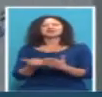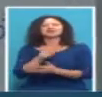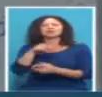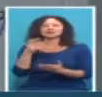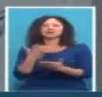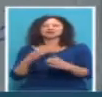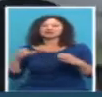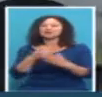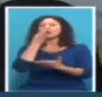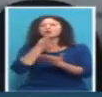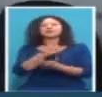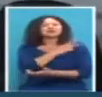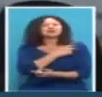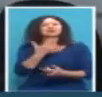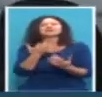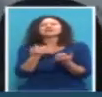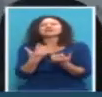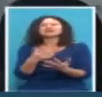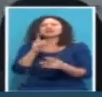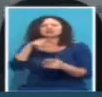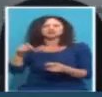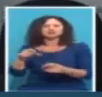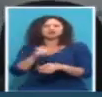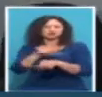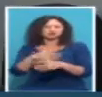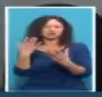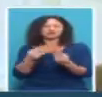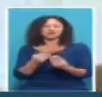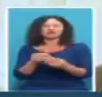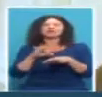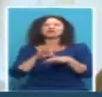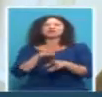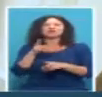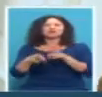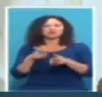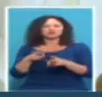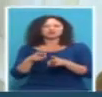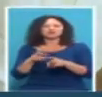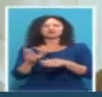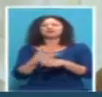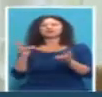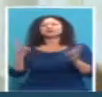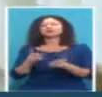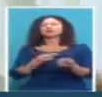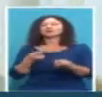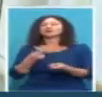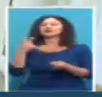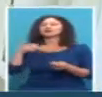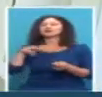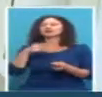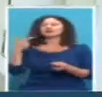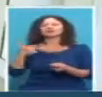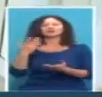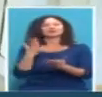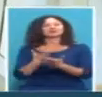Команда опытных врачей, которые по несколько часов в день проводят в операционных. В отделении травматологии под руководством Дмитрия Герасимова есть